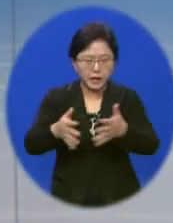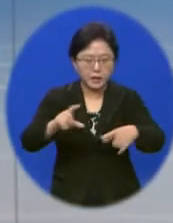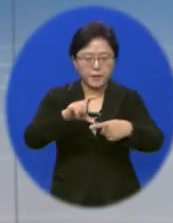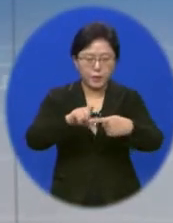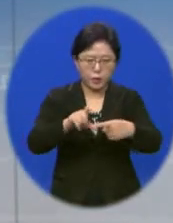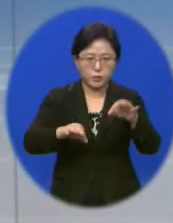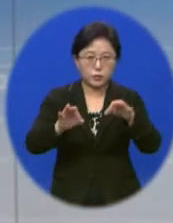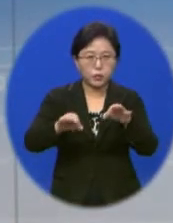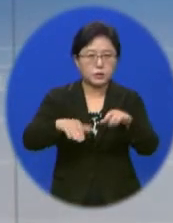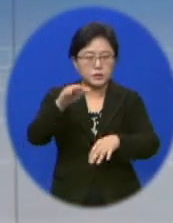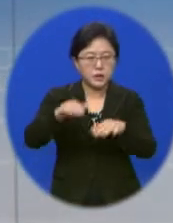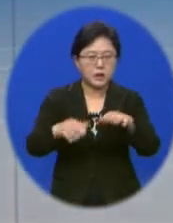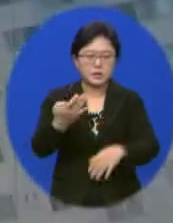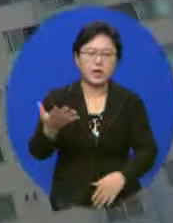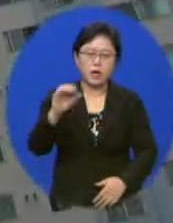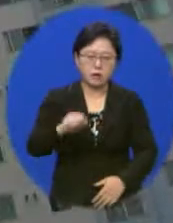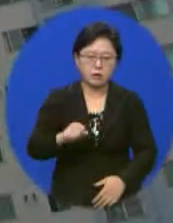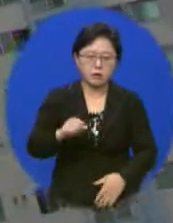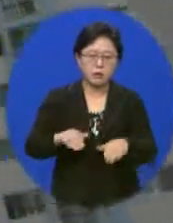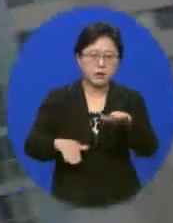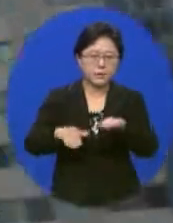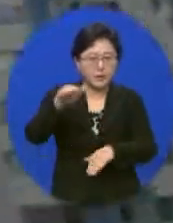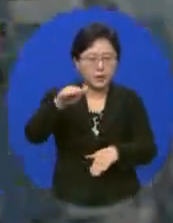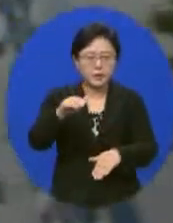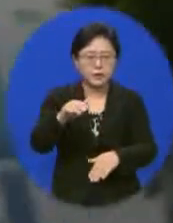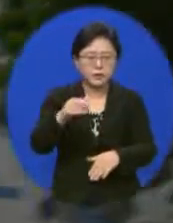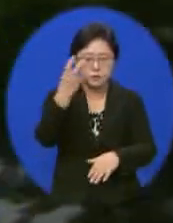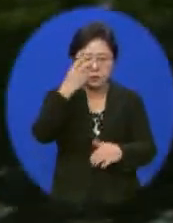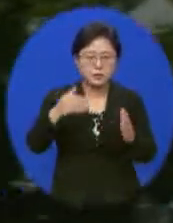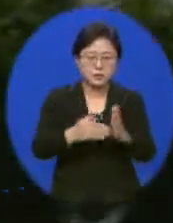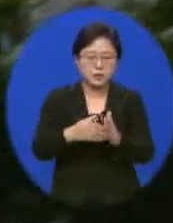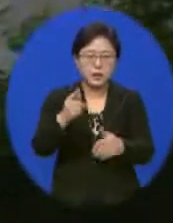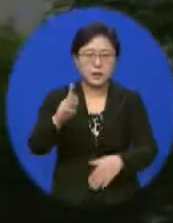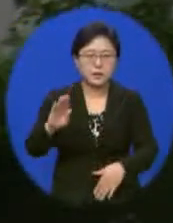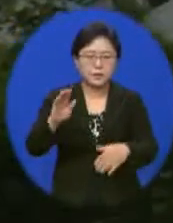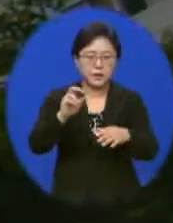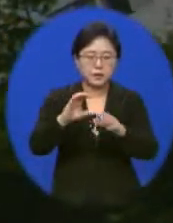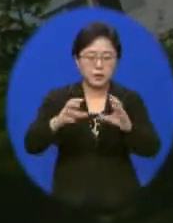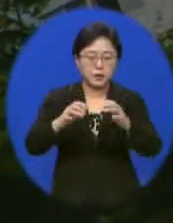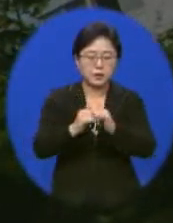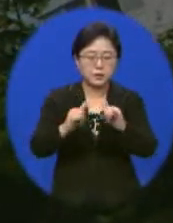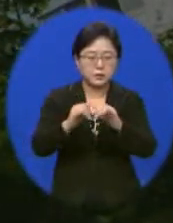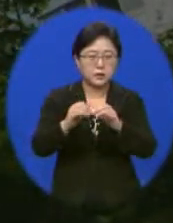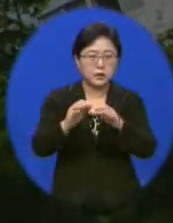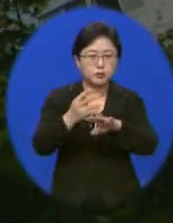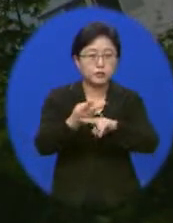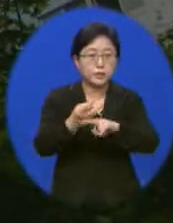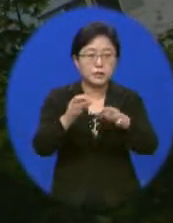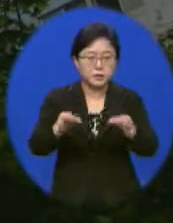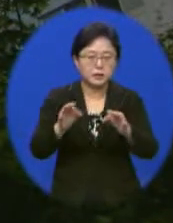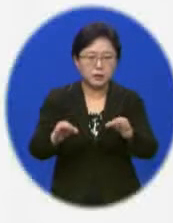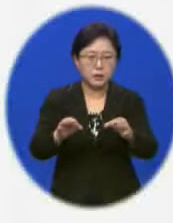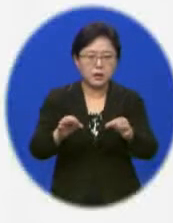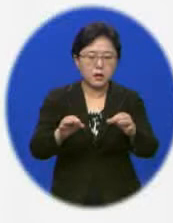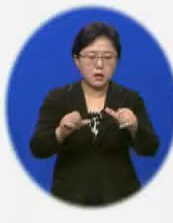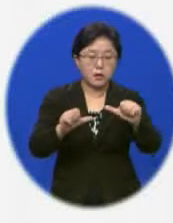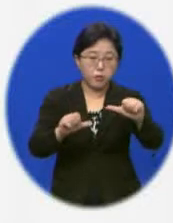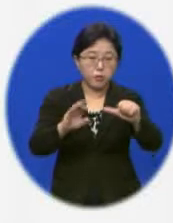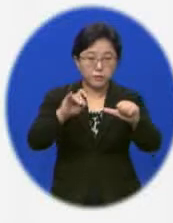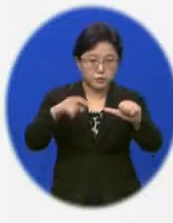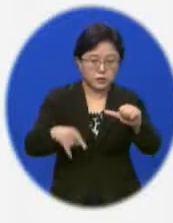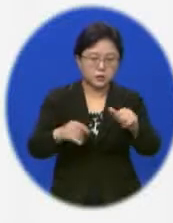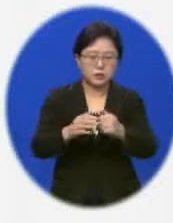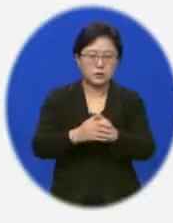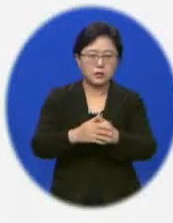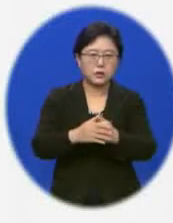가격 차이가 4억 원 이상 벌어진 것으로 나타났습니다. KB국민은행이 분석한 아파트 5분위 가격 동향 자료를